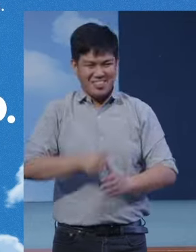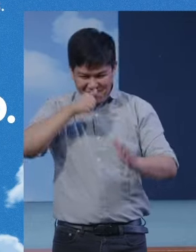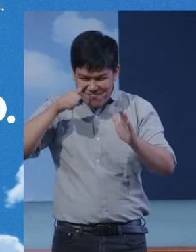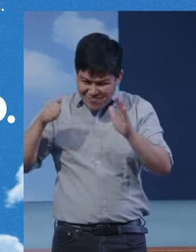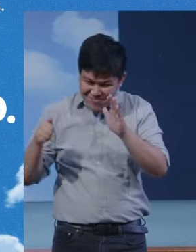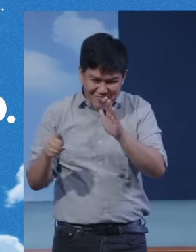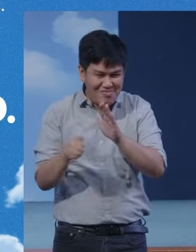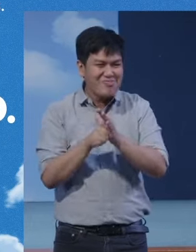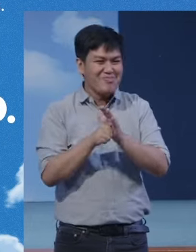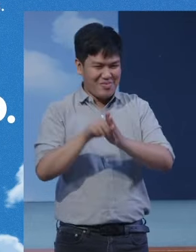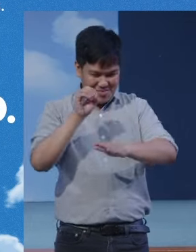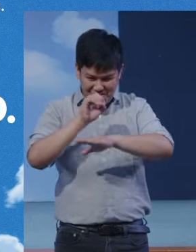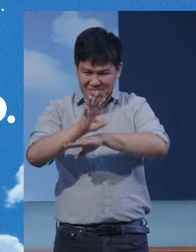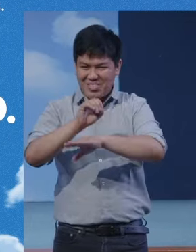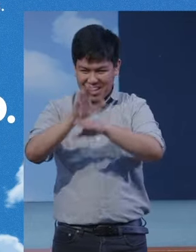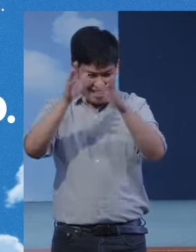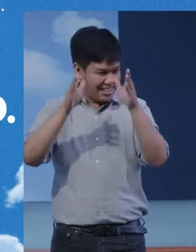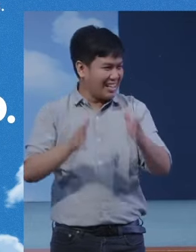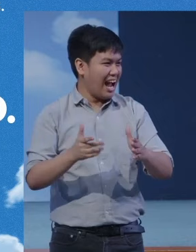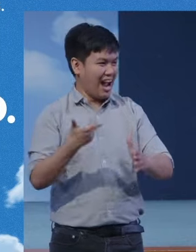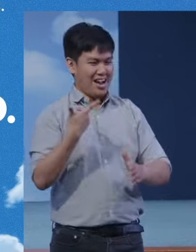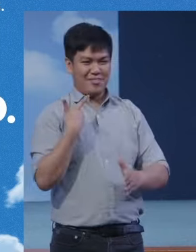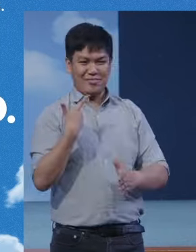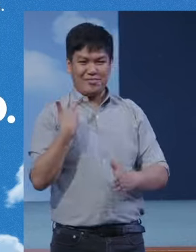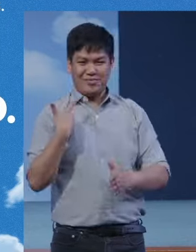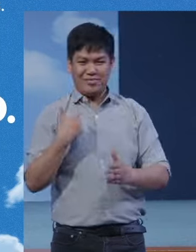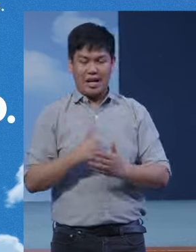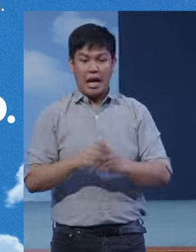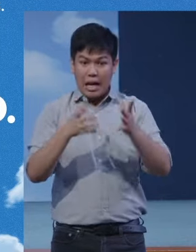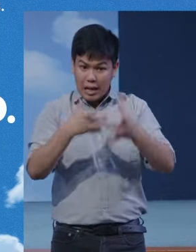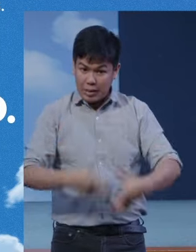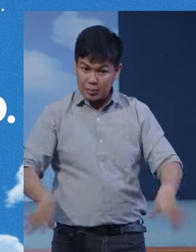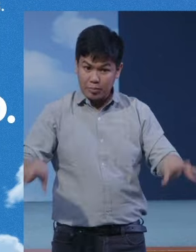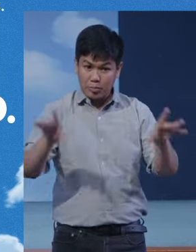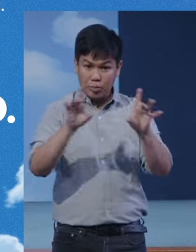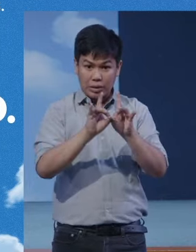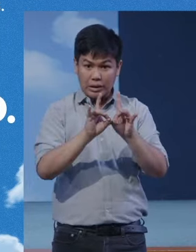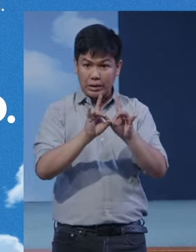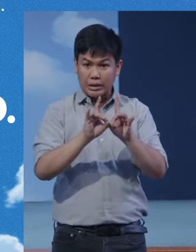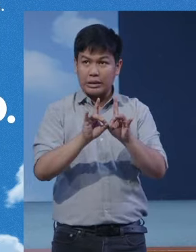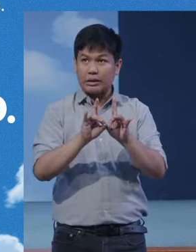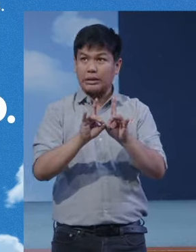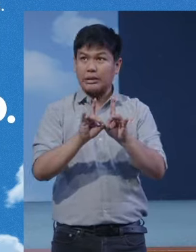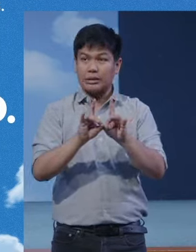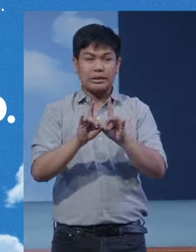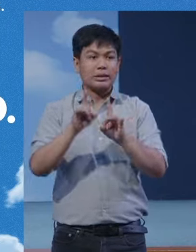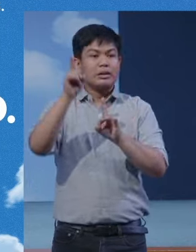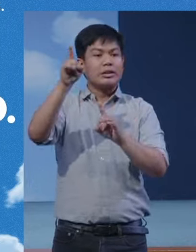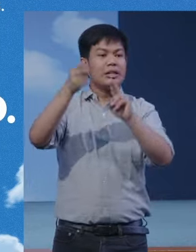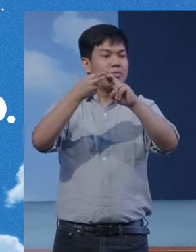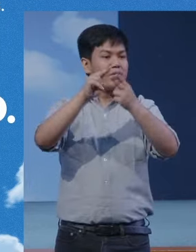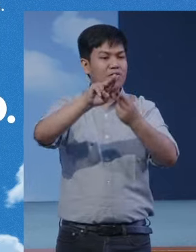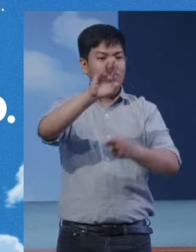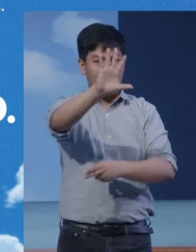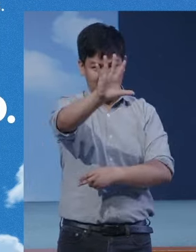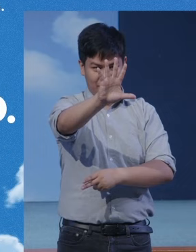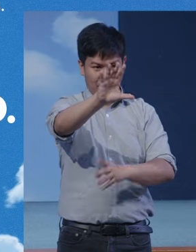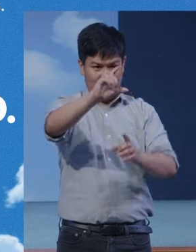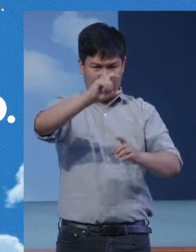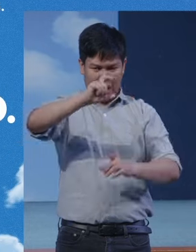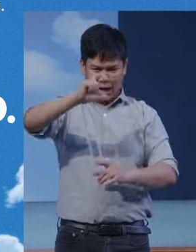ikokonsulta sa amin ang pinakaimportante sa lahat be resolved to stay